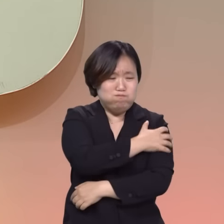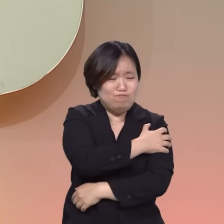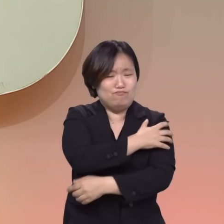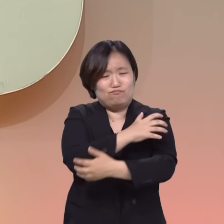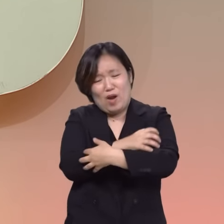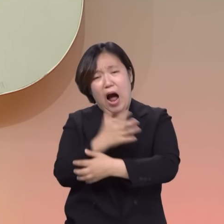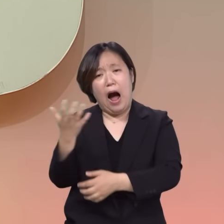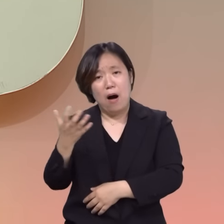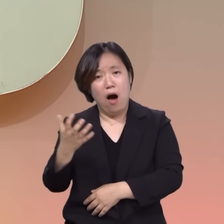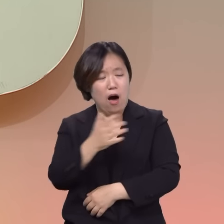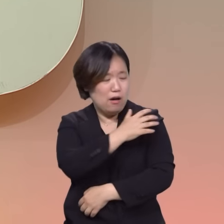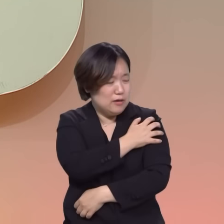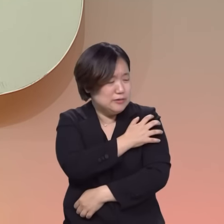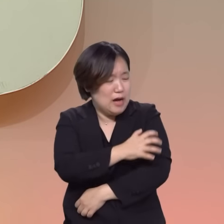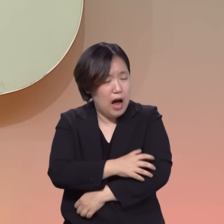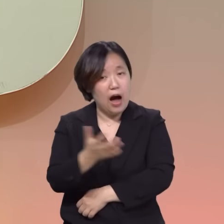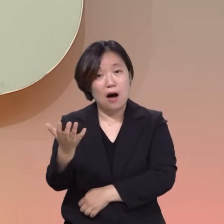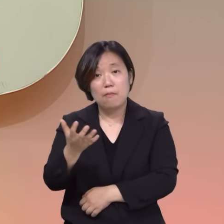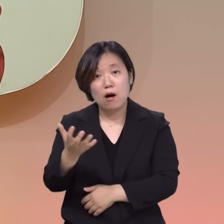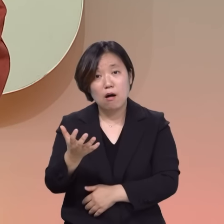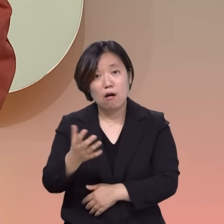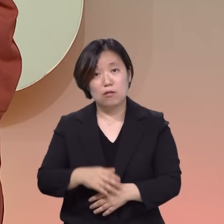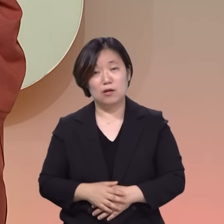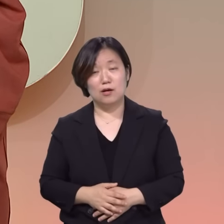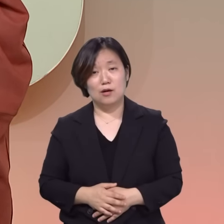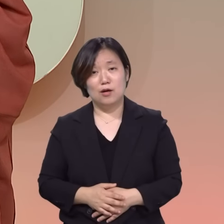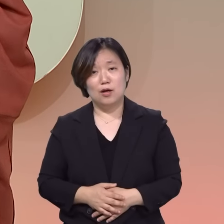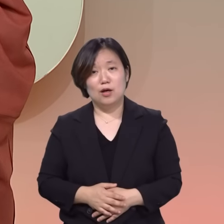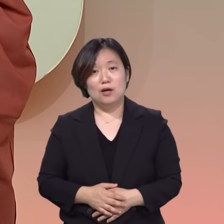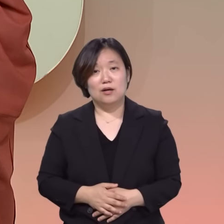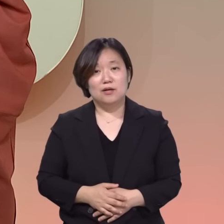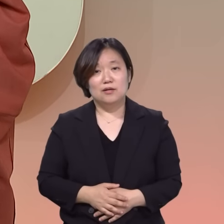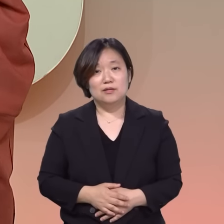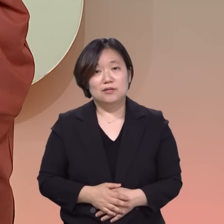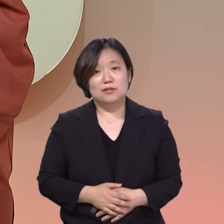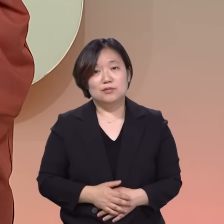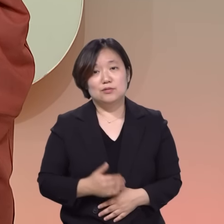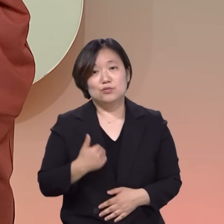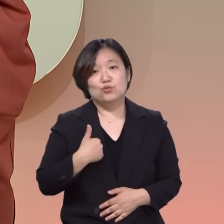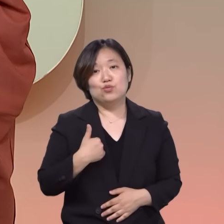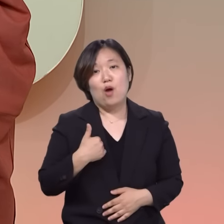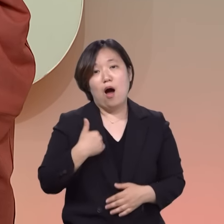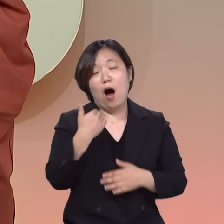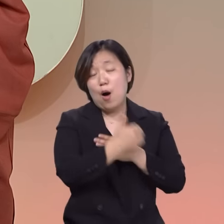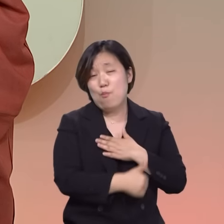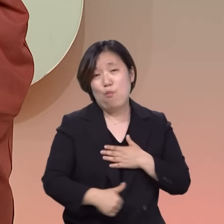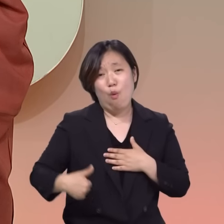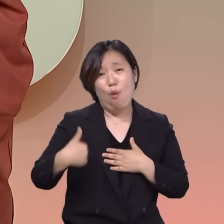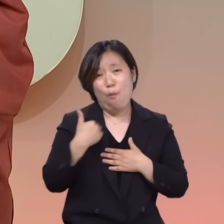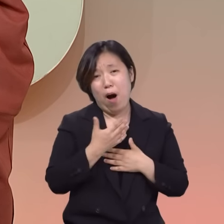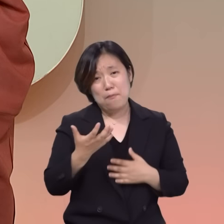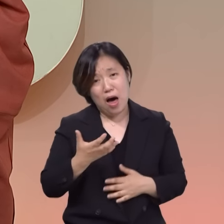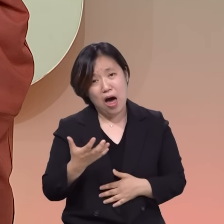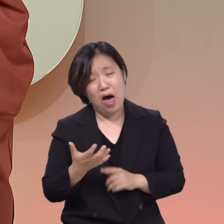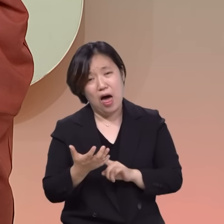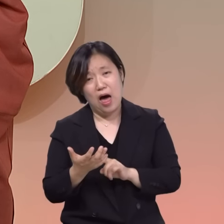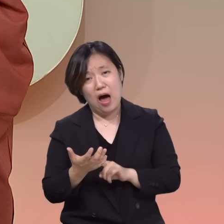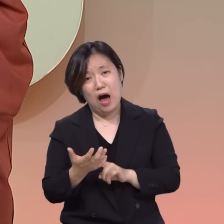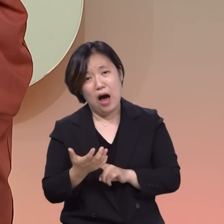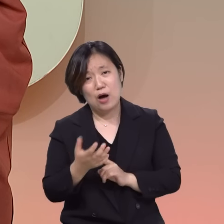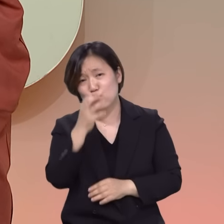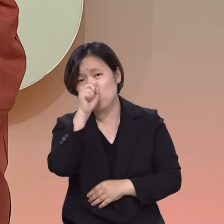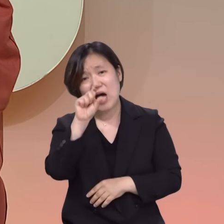아프더라 그 우리는 뭐 평상시에 뭐 그런 어떤 어몸 에 좀 안 좋은 그런